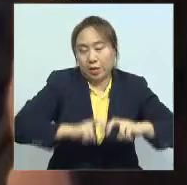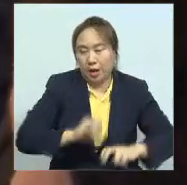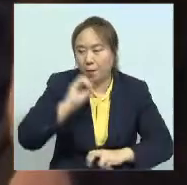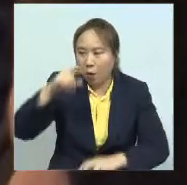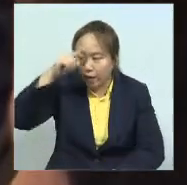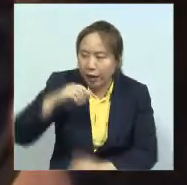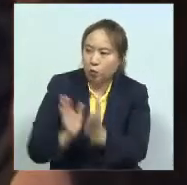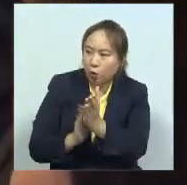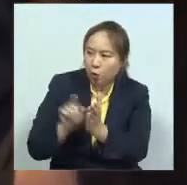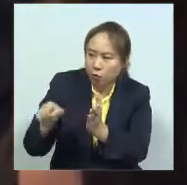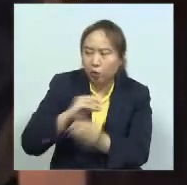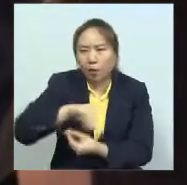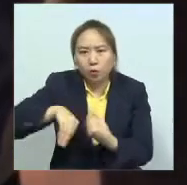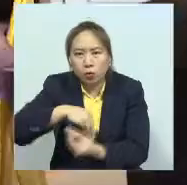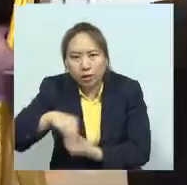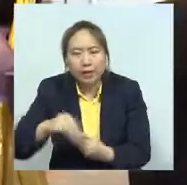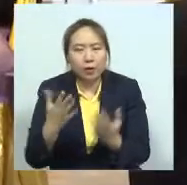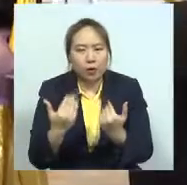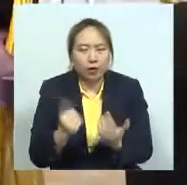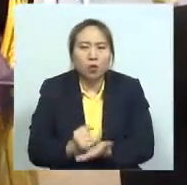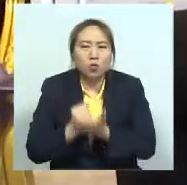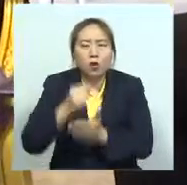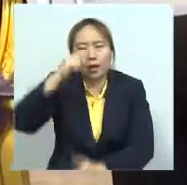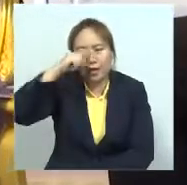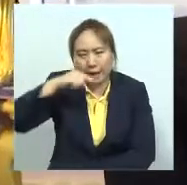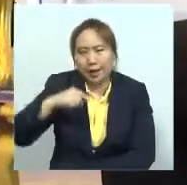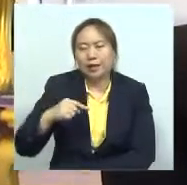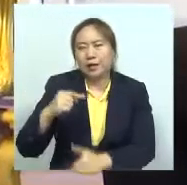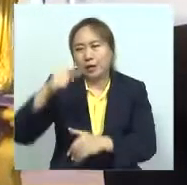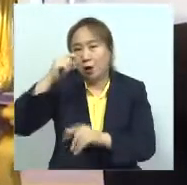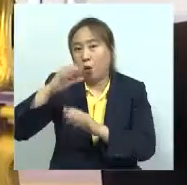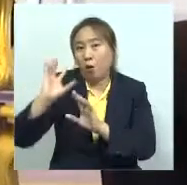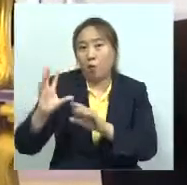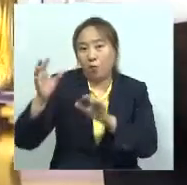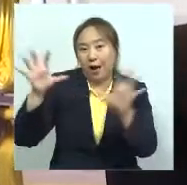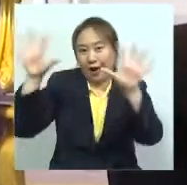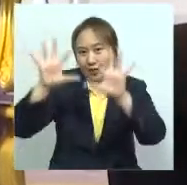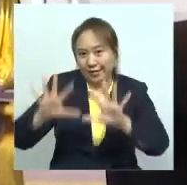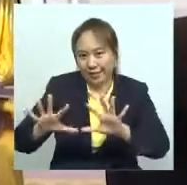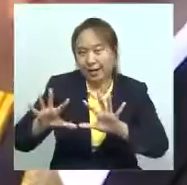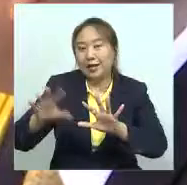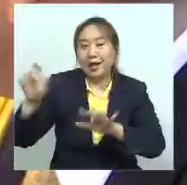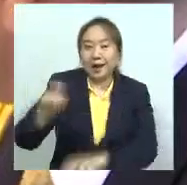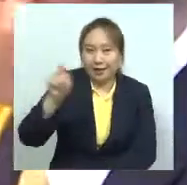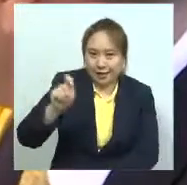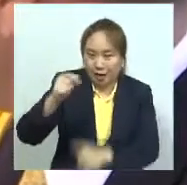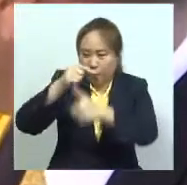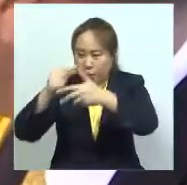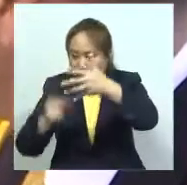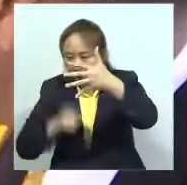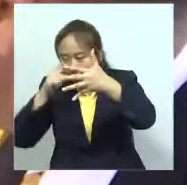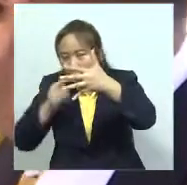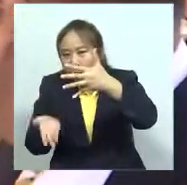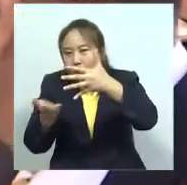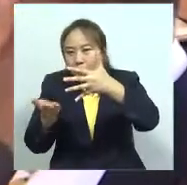ด็นที่เกี่ยวข้องกับการประกอบธุรกิจซึ่งส่งผลให้ไทยอยู่ในอันดับต้นๆของภูมิภาคอาเซียนและเอเชียและเห็นว่าการด